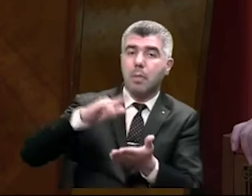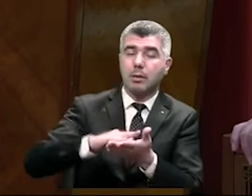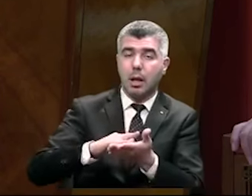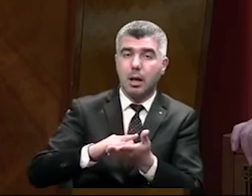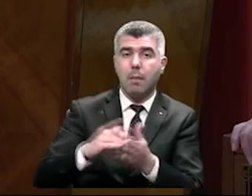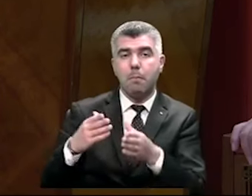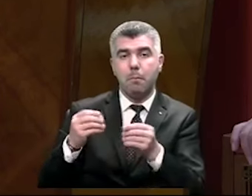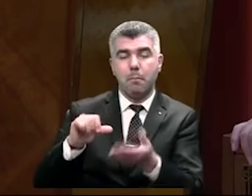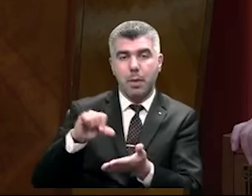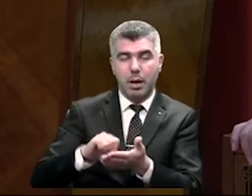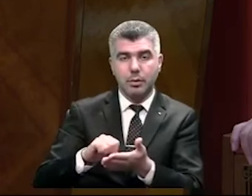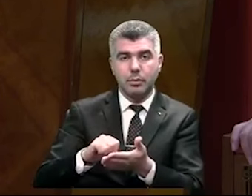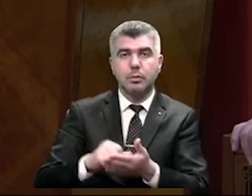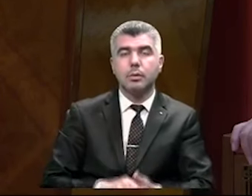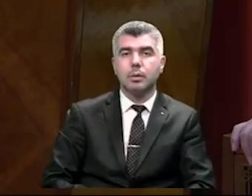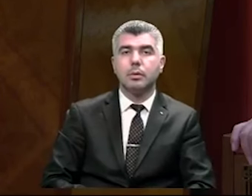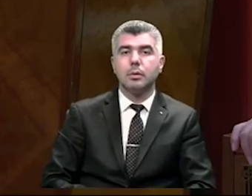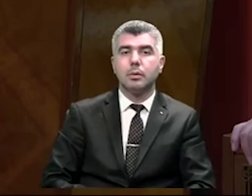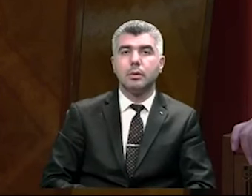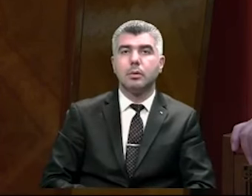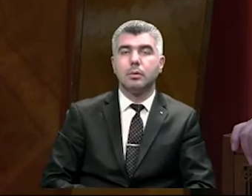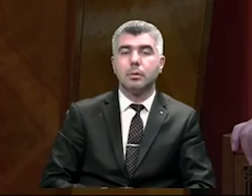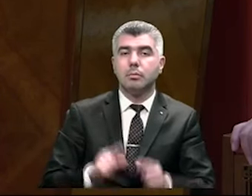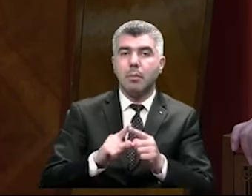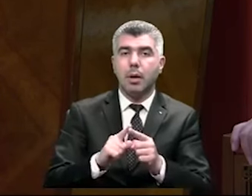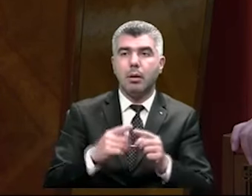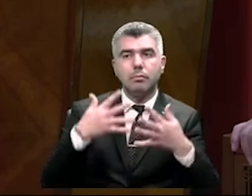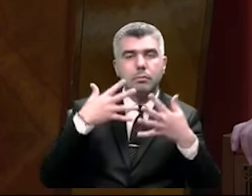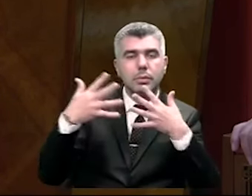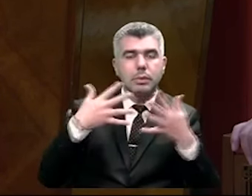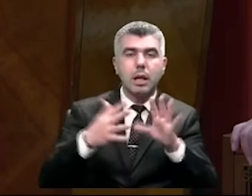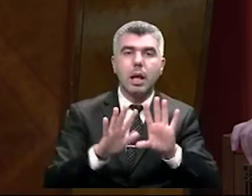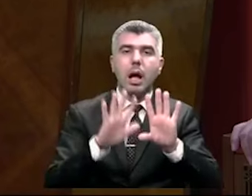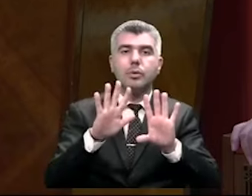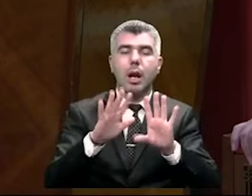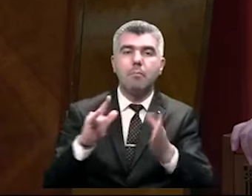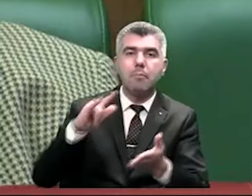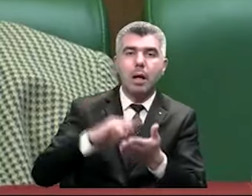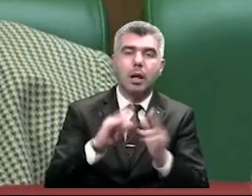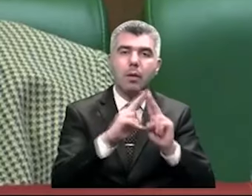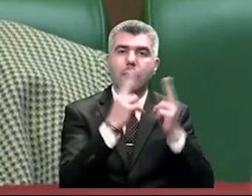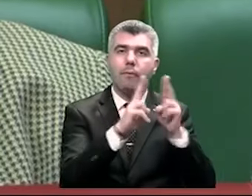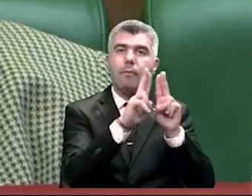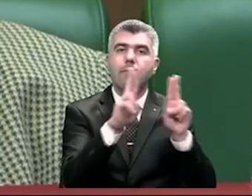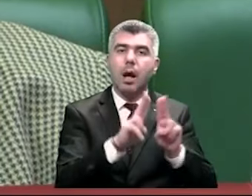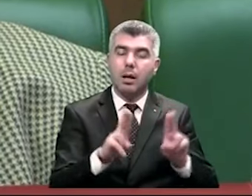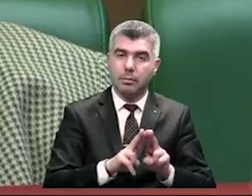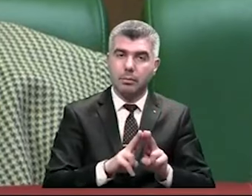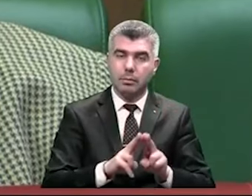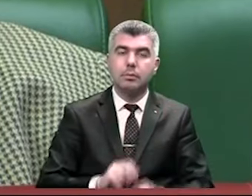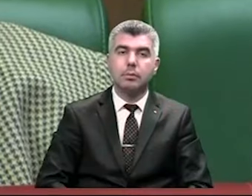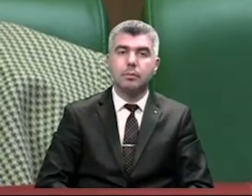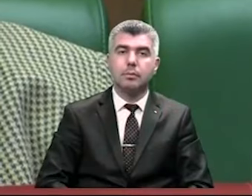مراكش تصنف ضمن اجمل عشر مطارات في العالم هذا